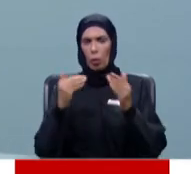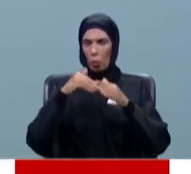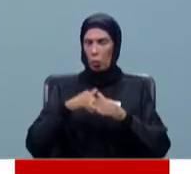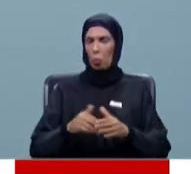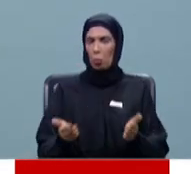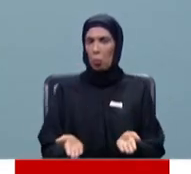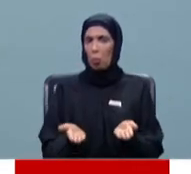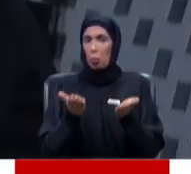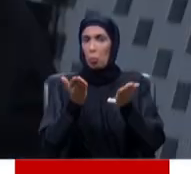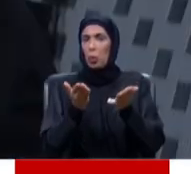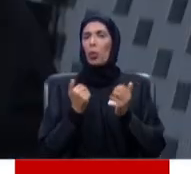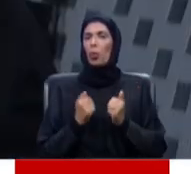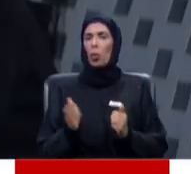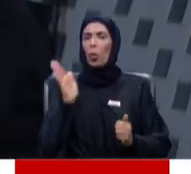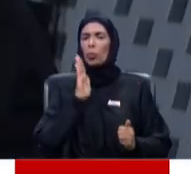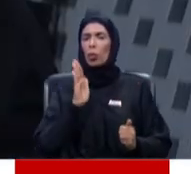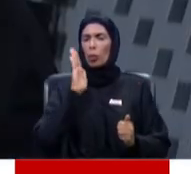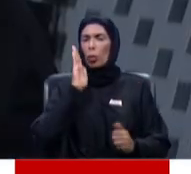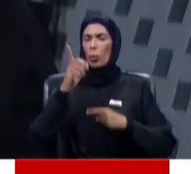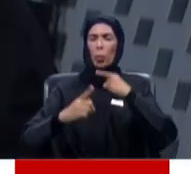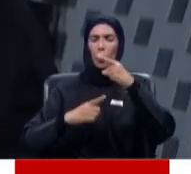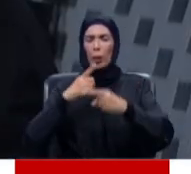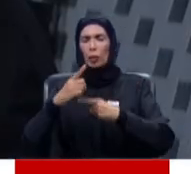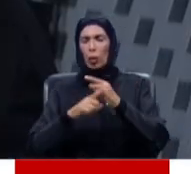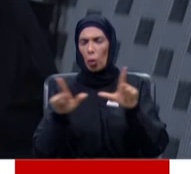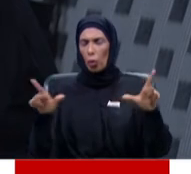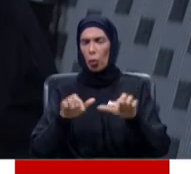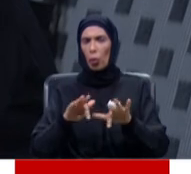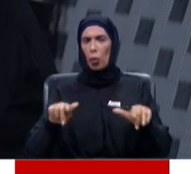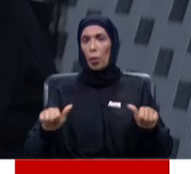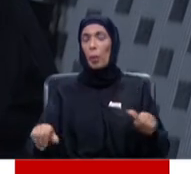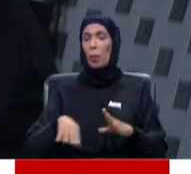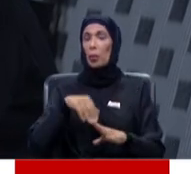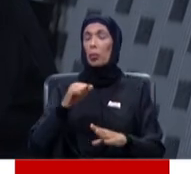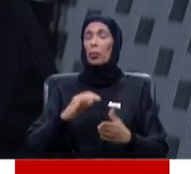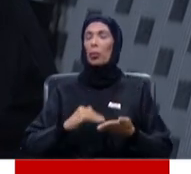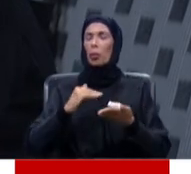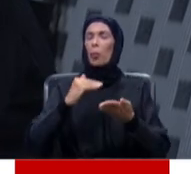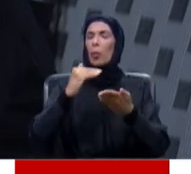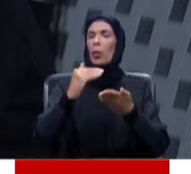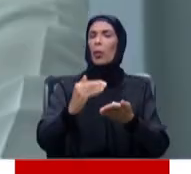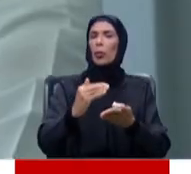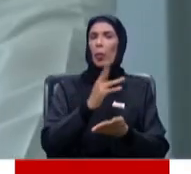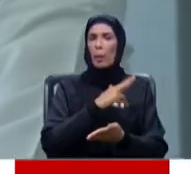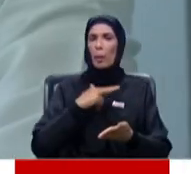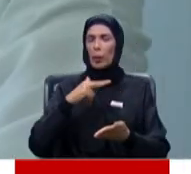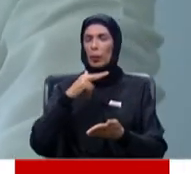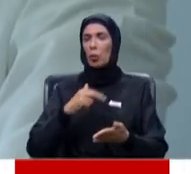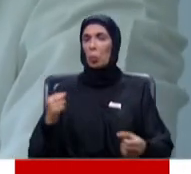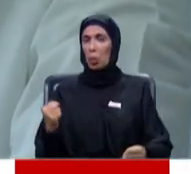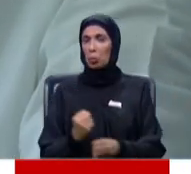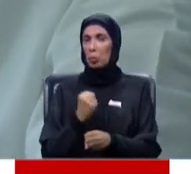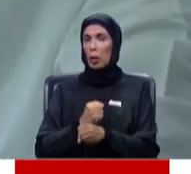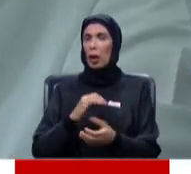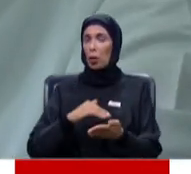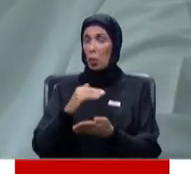قدرتها وتمكينها من الخروج بمبادرات حكومية مبتكرة تخدم مشاريع القطاع العام وتزيد من كفاءة الخدمات